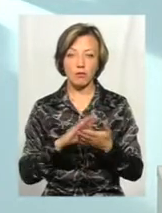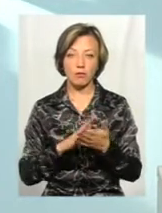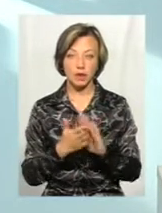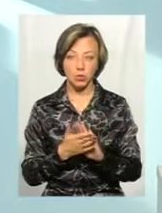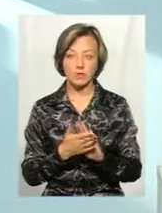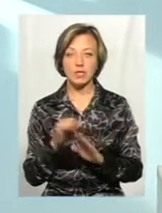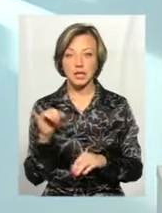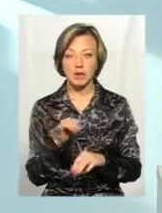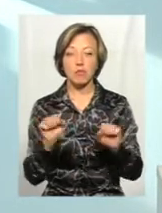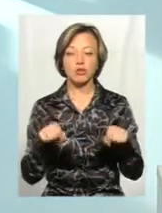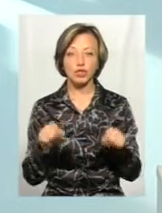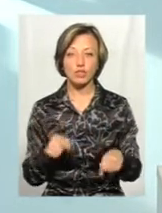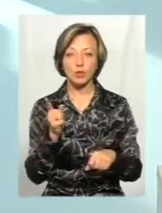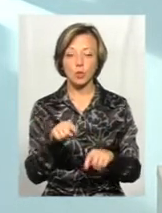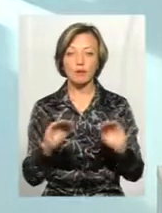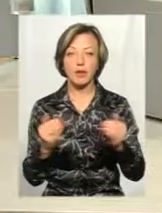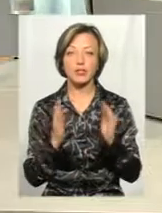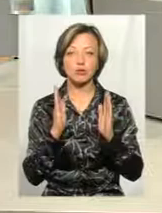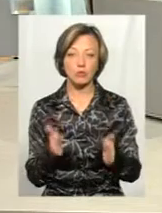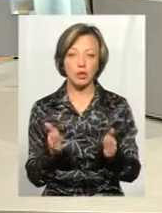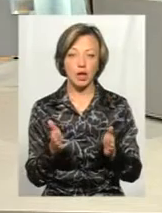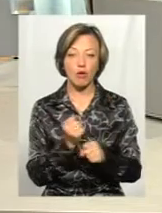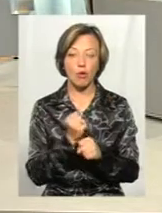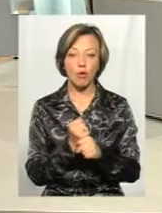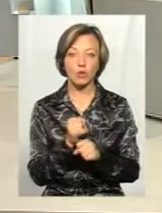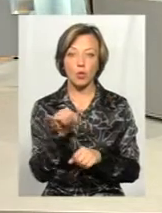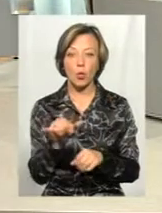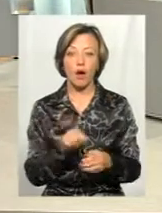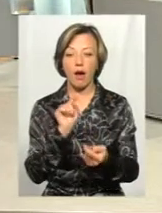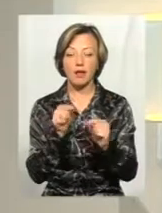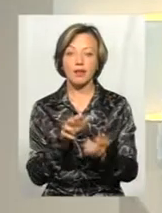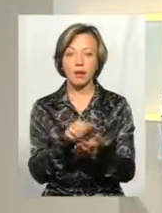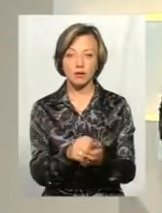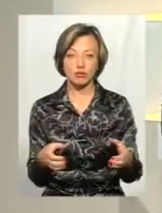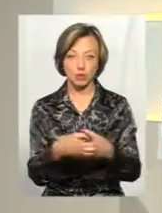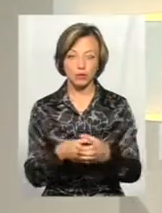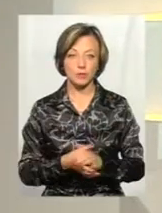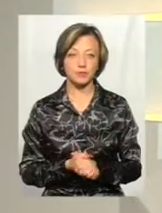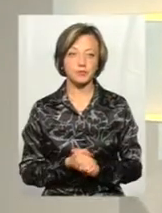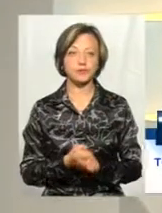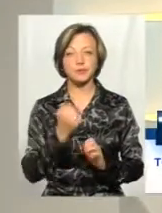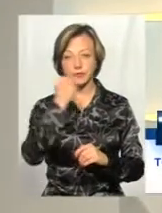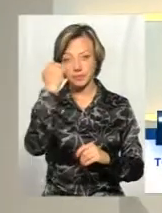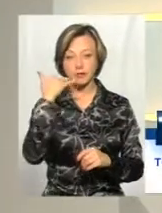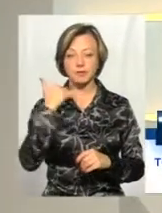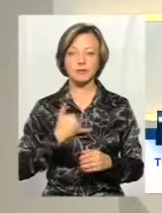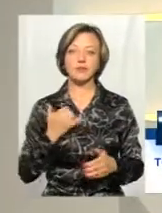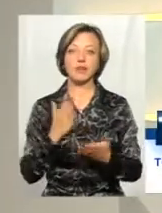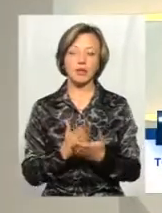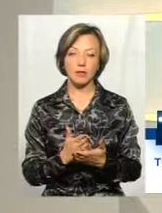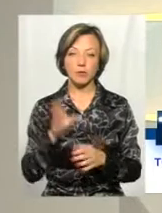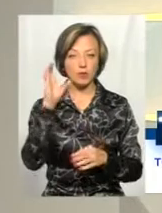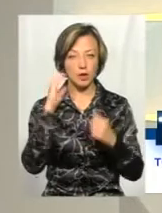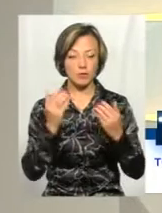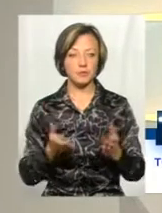повноваженнями і, власне, можливо, тоді менше буде роботи у антирейдерського штабу. Дякую. У нас є на зв'язку телеглядач.